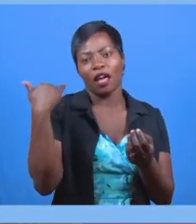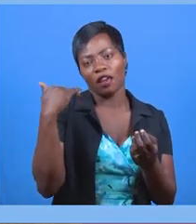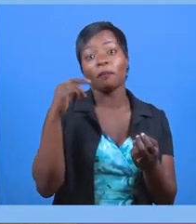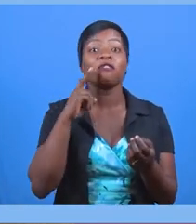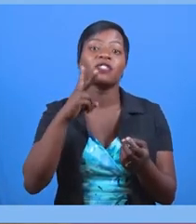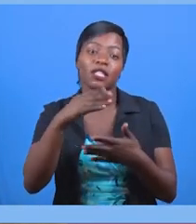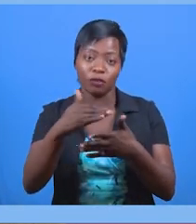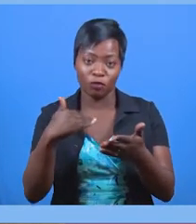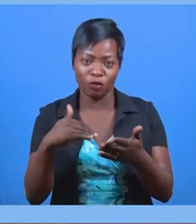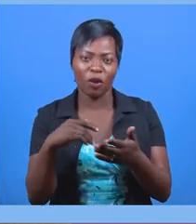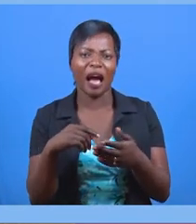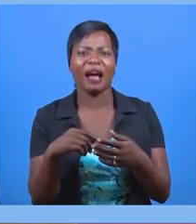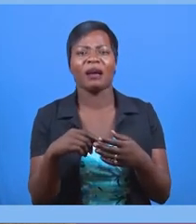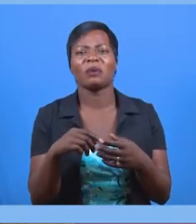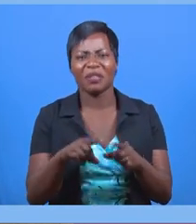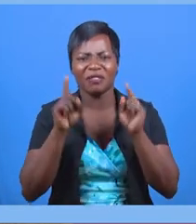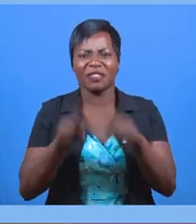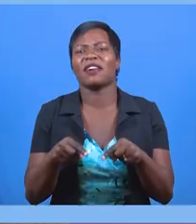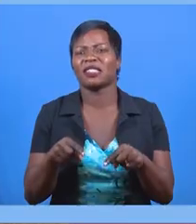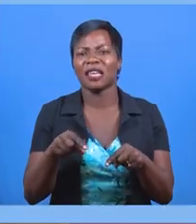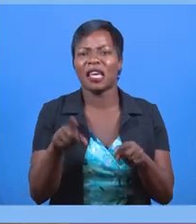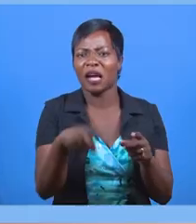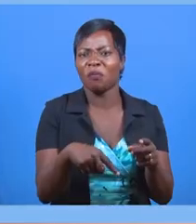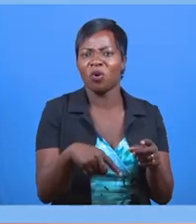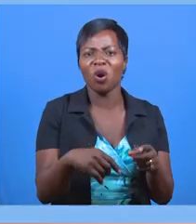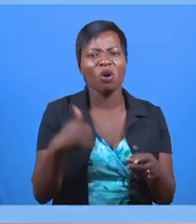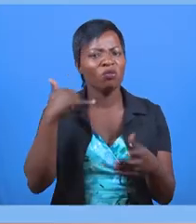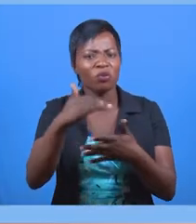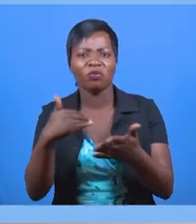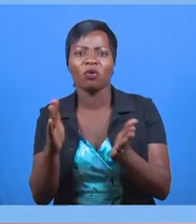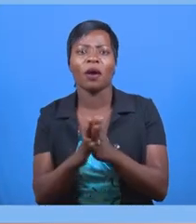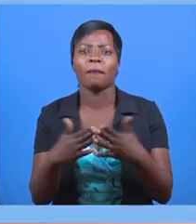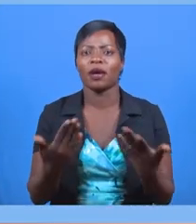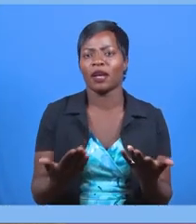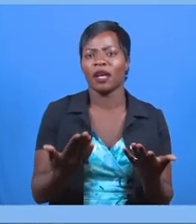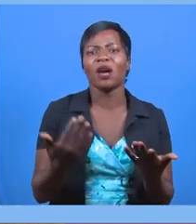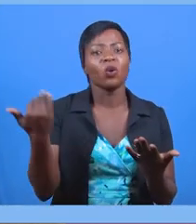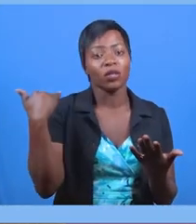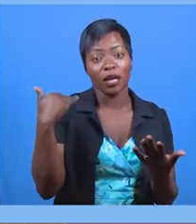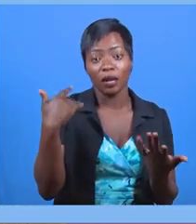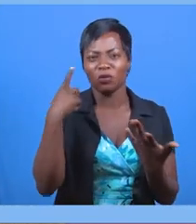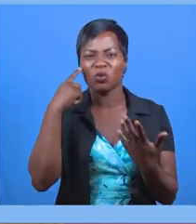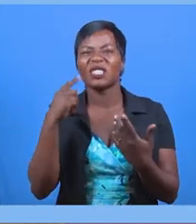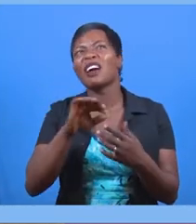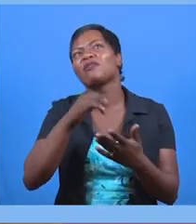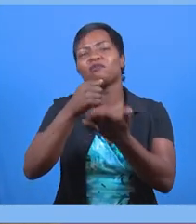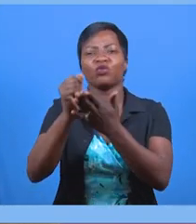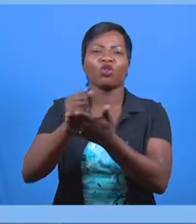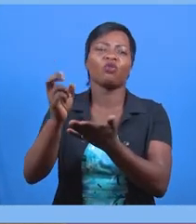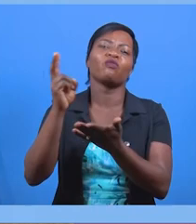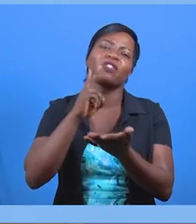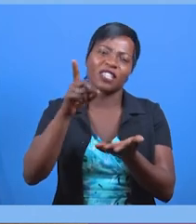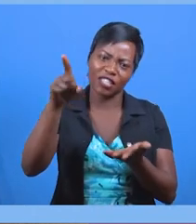zvekuti tongoziva kuti mukoma vangonzi vatobva kwagutu vauya kuzotsvaka basa. Uyezve vanhu vanga vasingamboiti basa